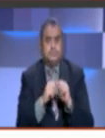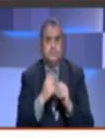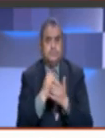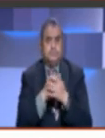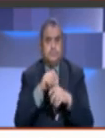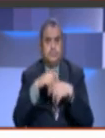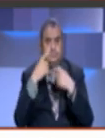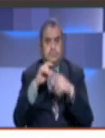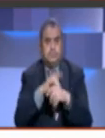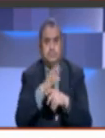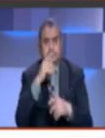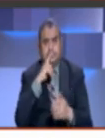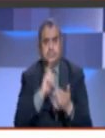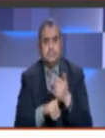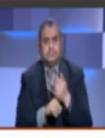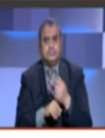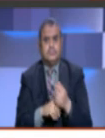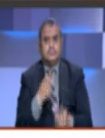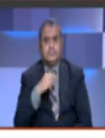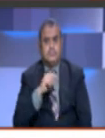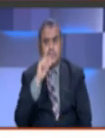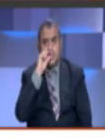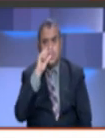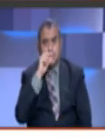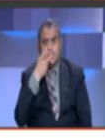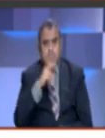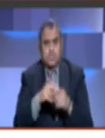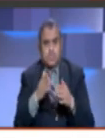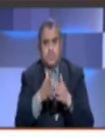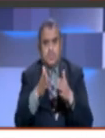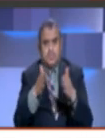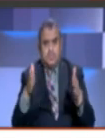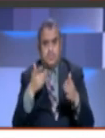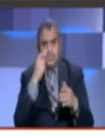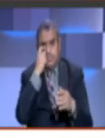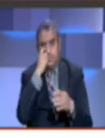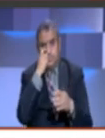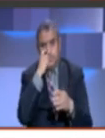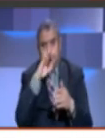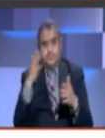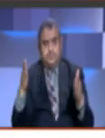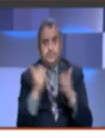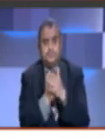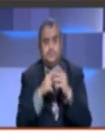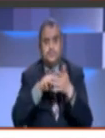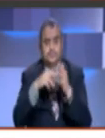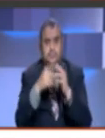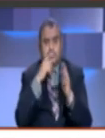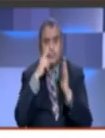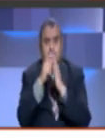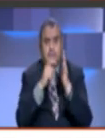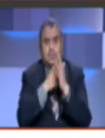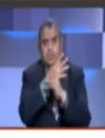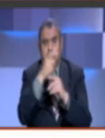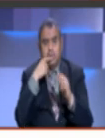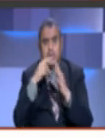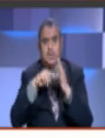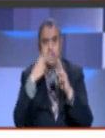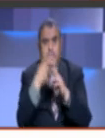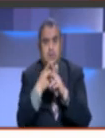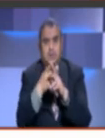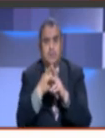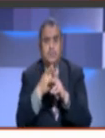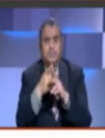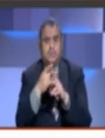وانتقال المرض في أي مجتمع. الدكتور، إلى جانب التباعد الاجتماعي طبعا وهذه الإجراءات المفترض يعني الكل بيتخذها،